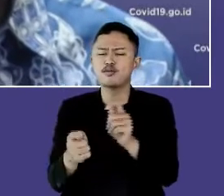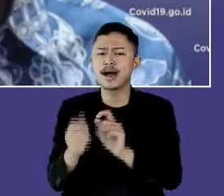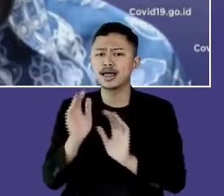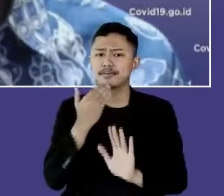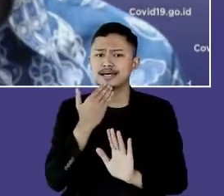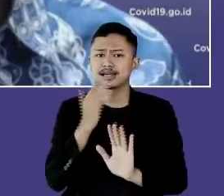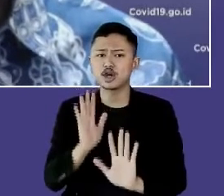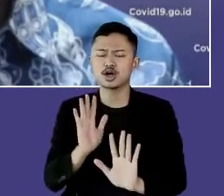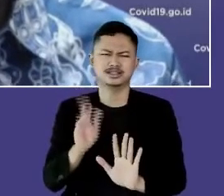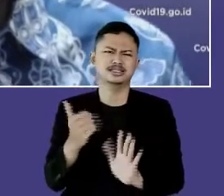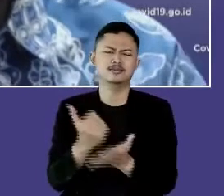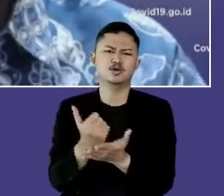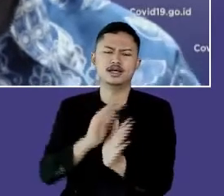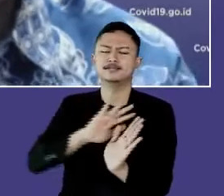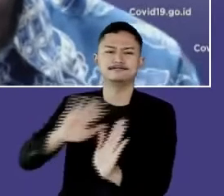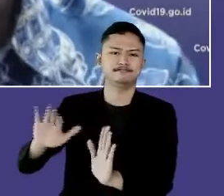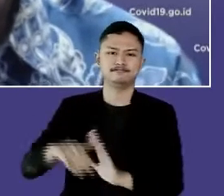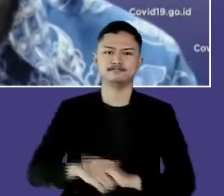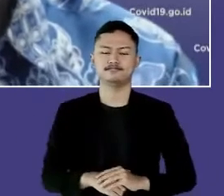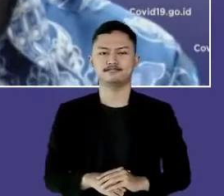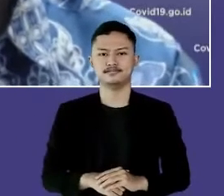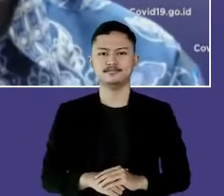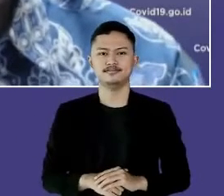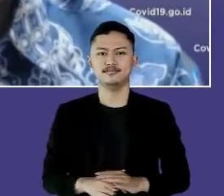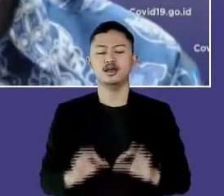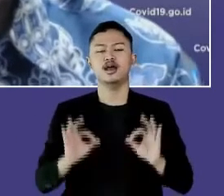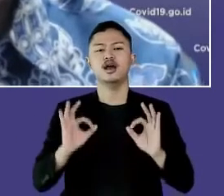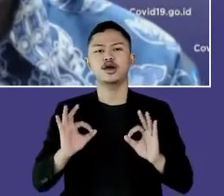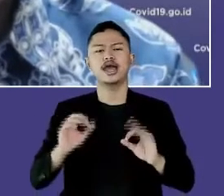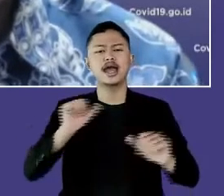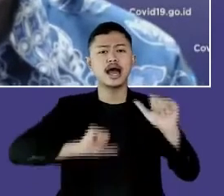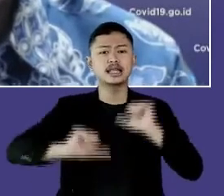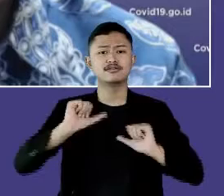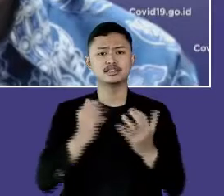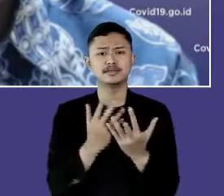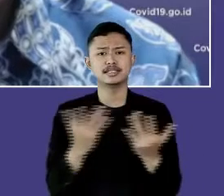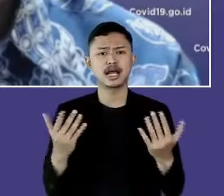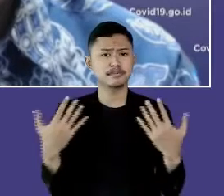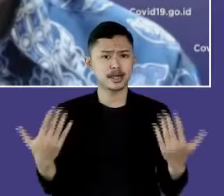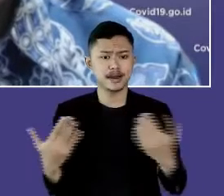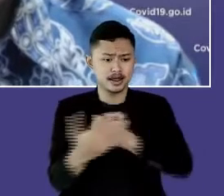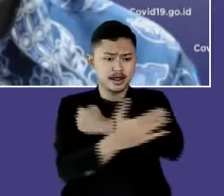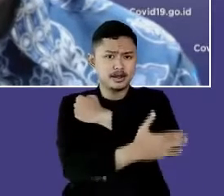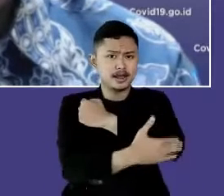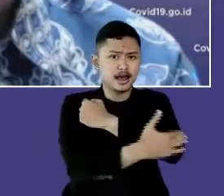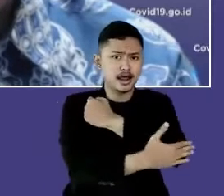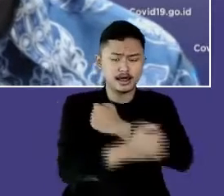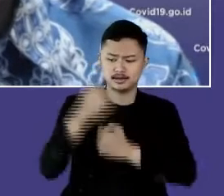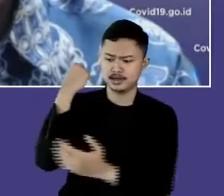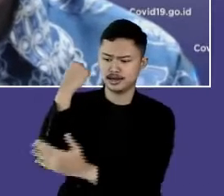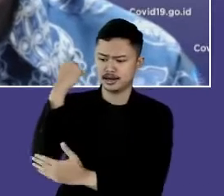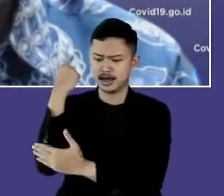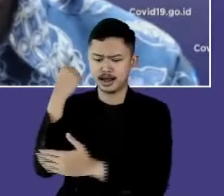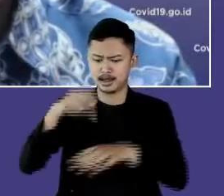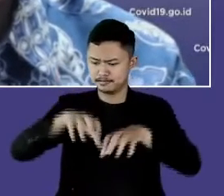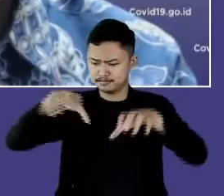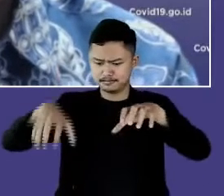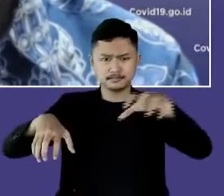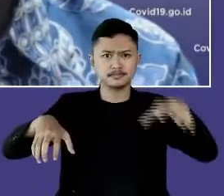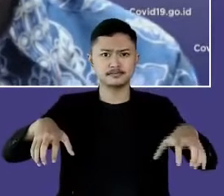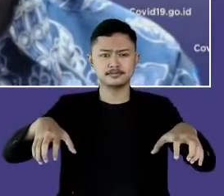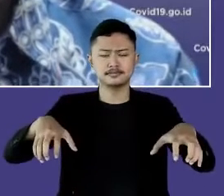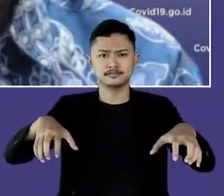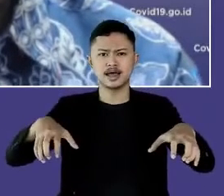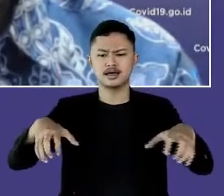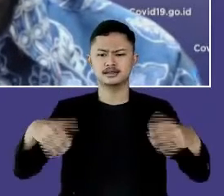aktivitas yang kemudian juga mulai dibuka lah, bagaimana sebetulnya mobilitas antar negara dan juga domestik yang tidak dijaga, ini